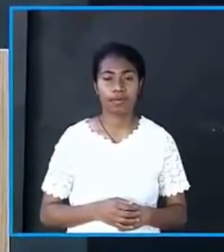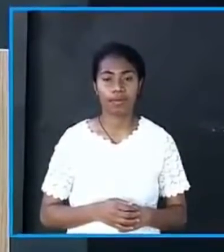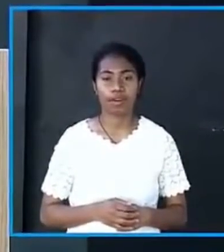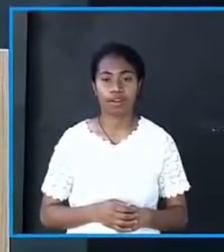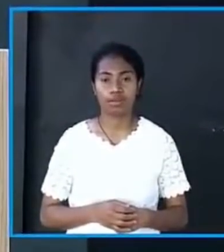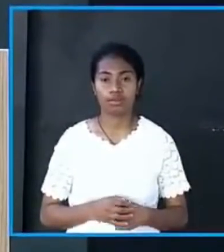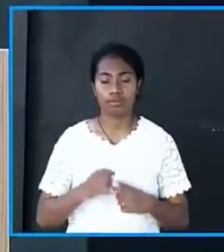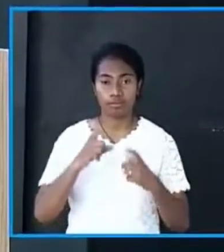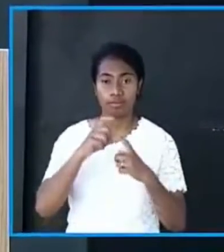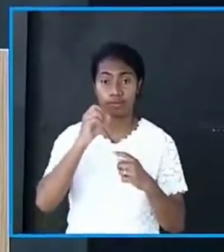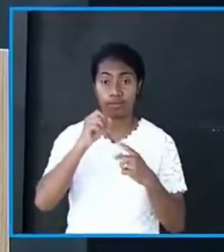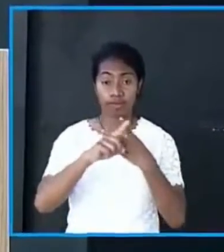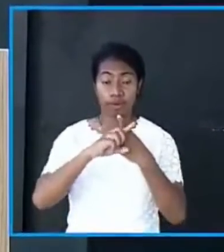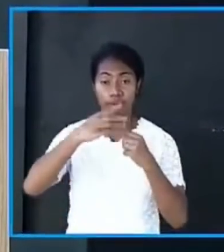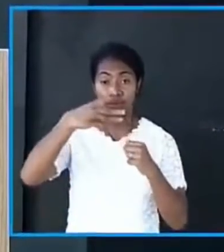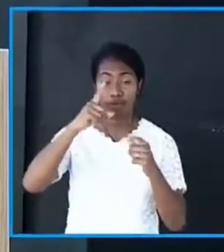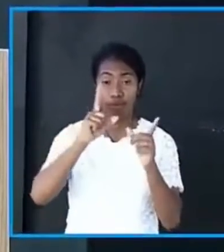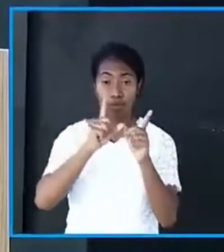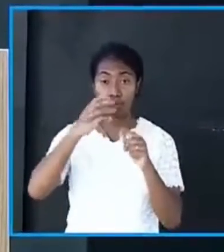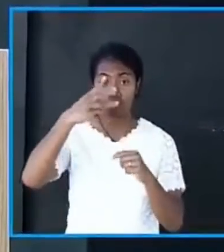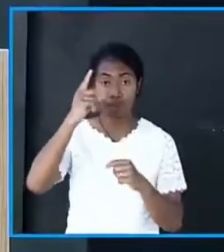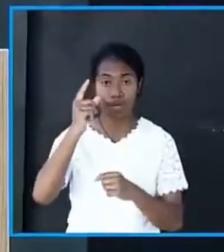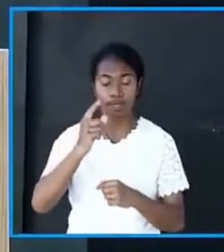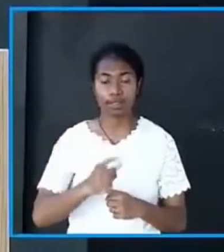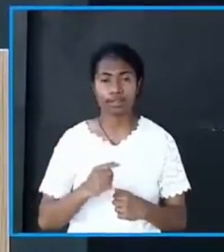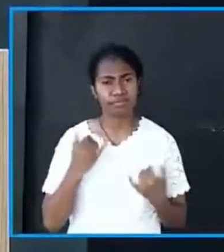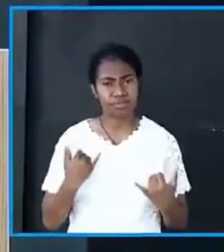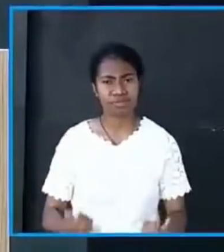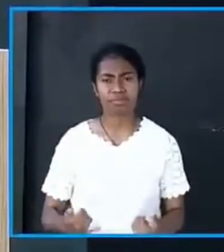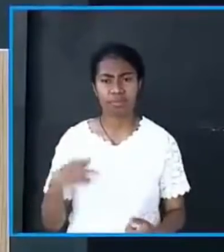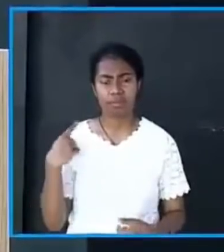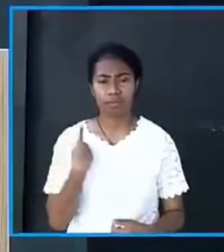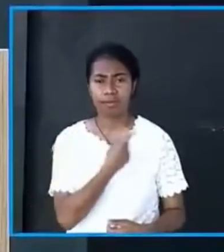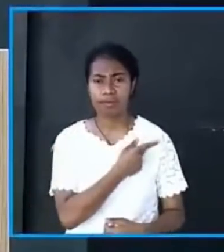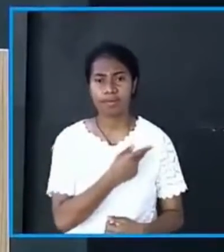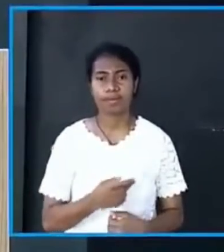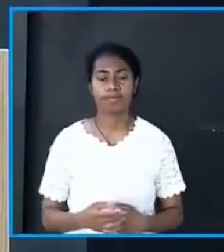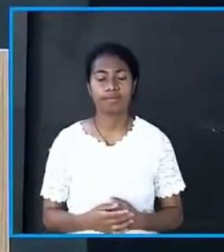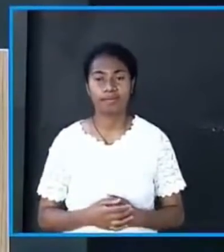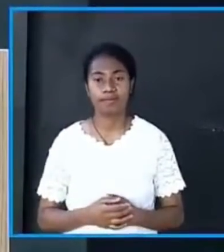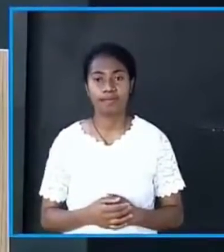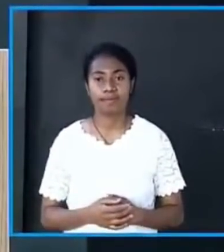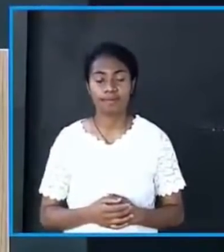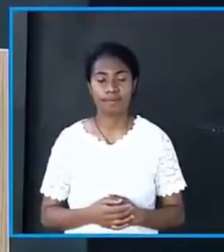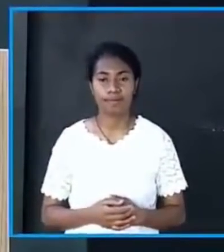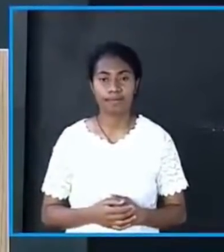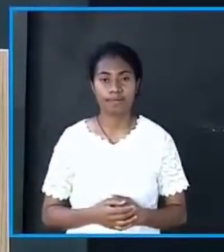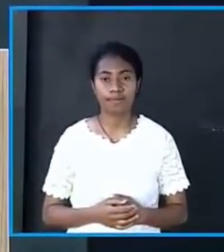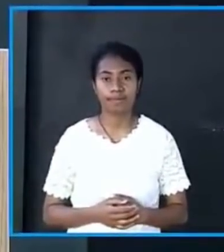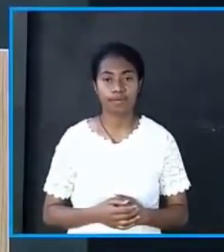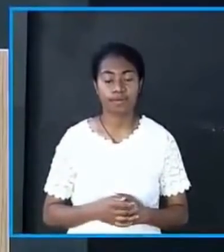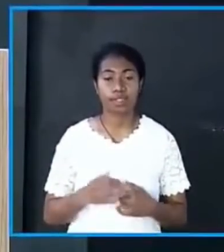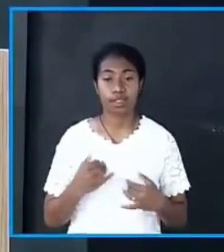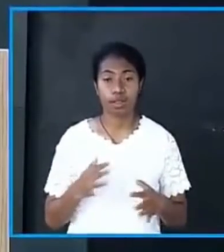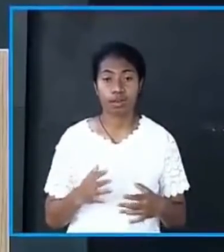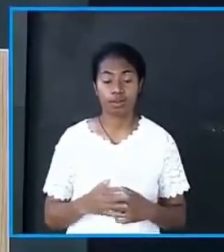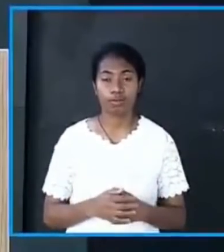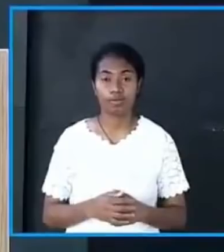songwriters sekarang kita move Hai Turbo